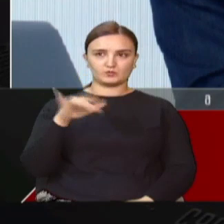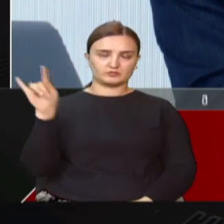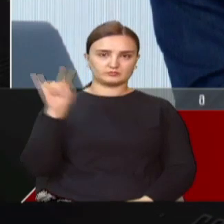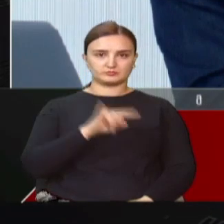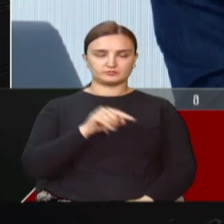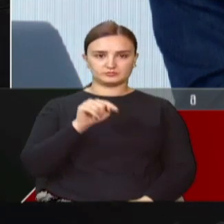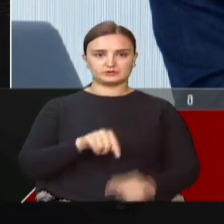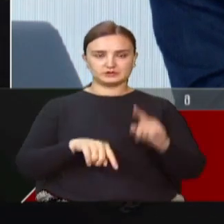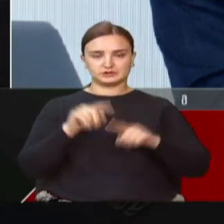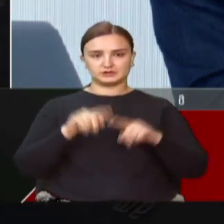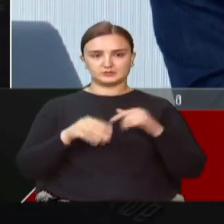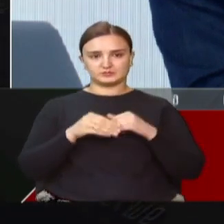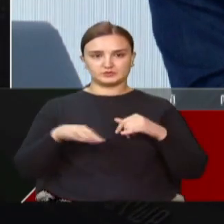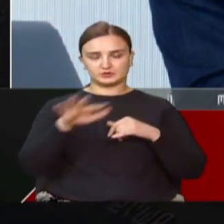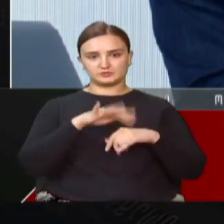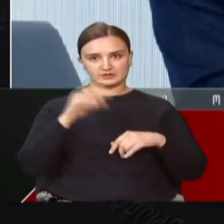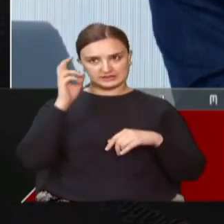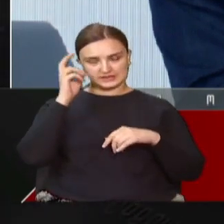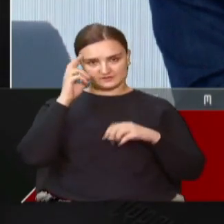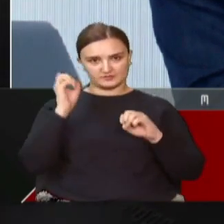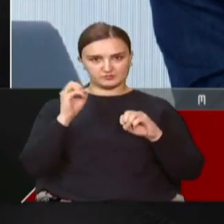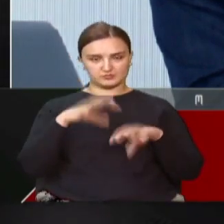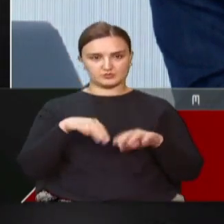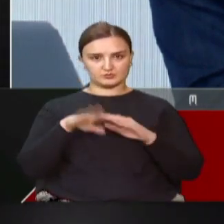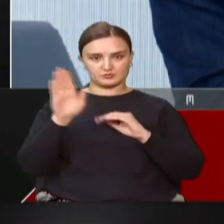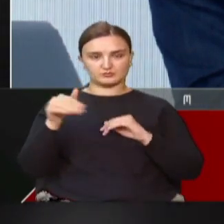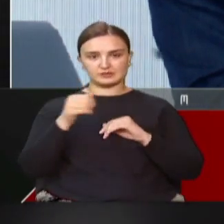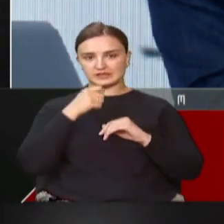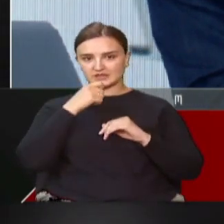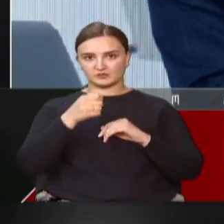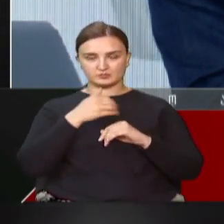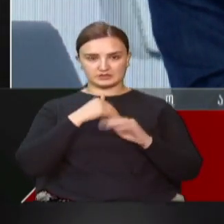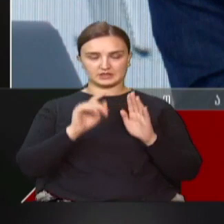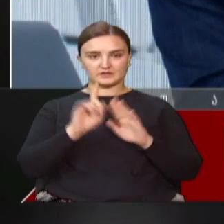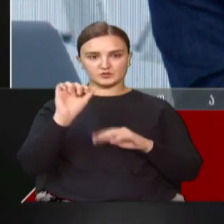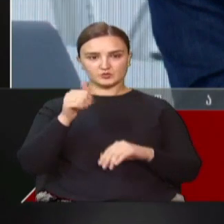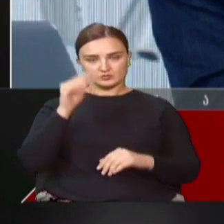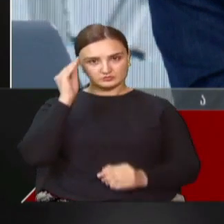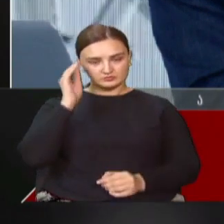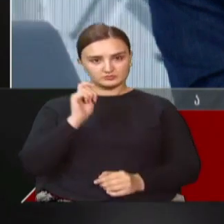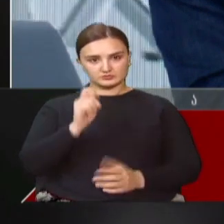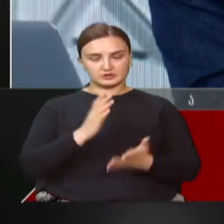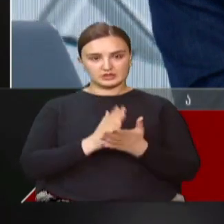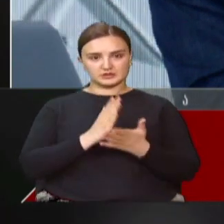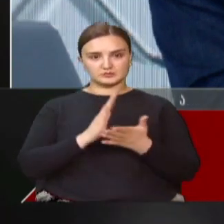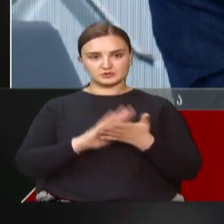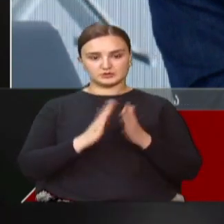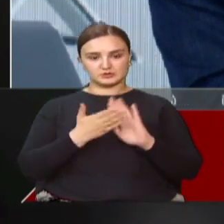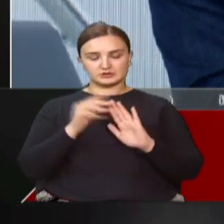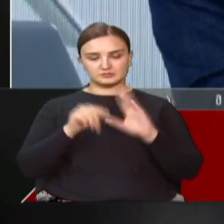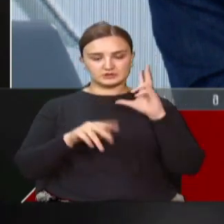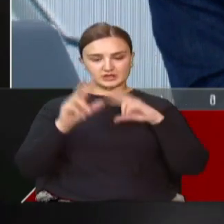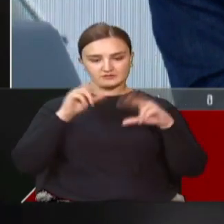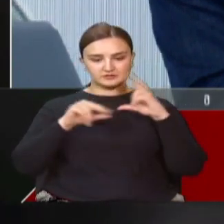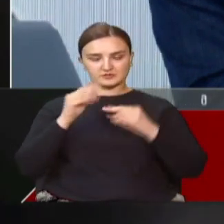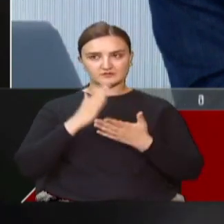გამოემგზავრა სამშობლოში, მან დატოვა კიევი, ამ თემით მინდა თქვენთანაც ინტერვიუ დავიწყო. Როგორ აფასებთ თქვენ არსებულ ვითარებას, იმის გათვალისწინებით, რომ